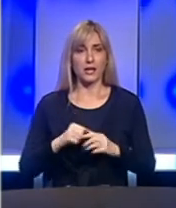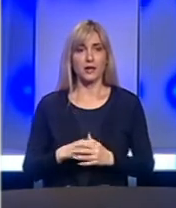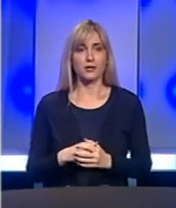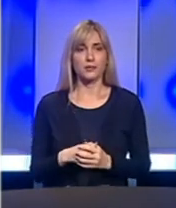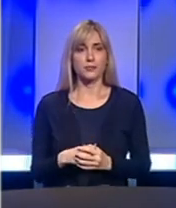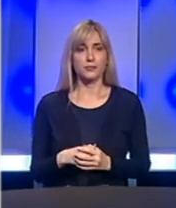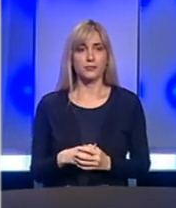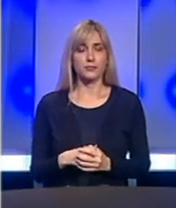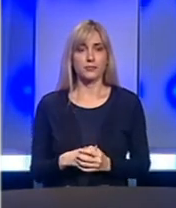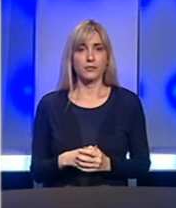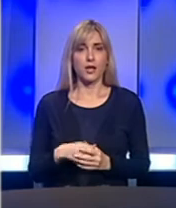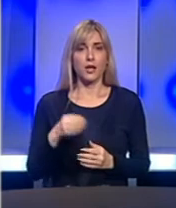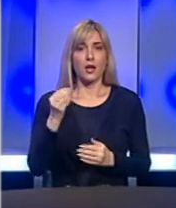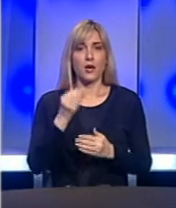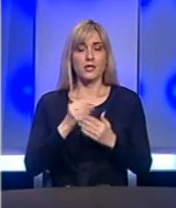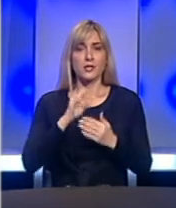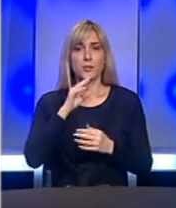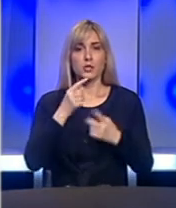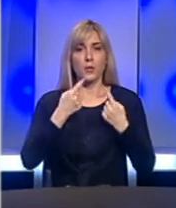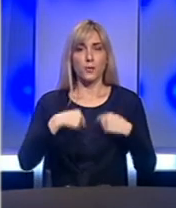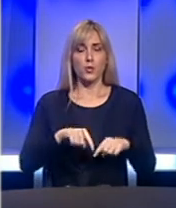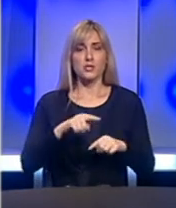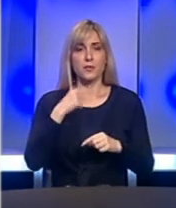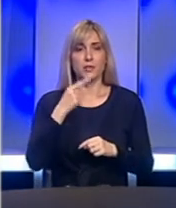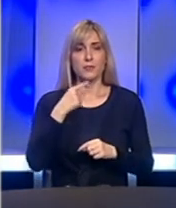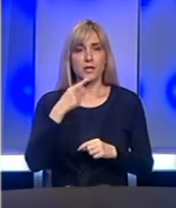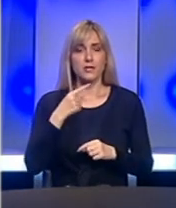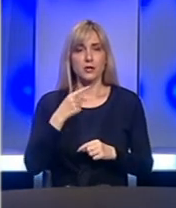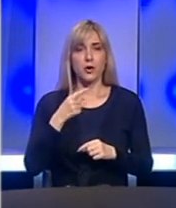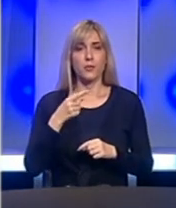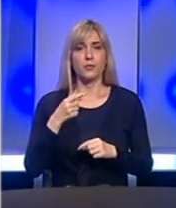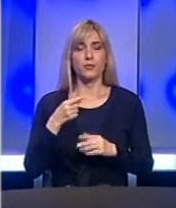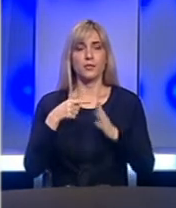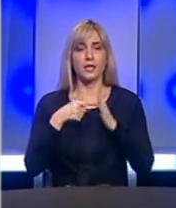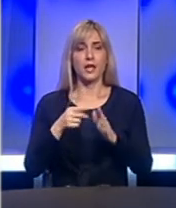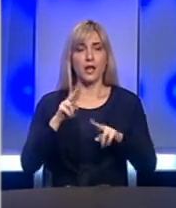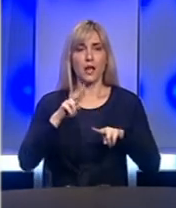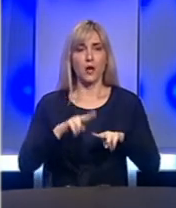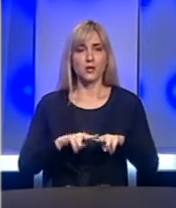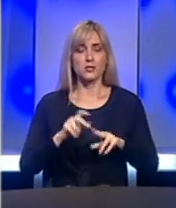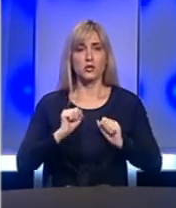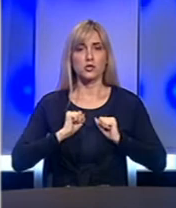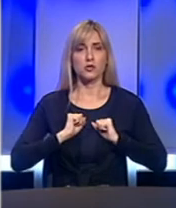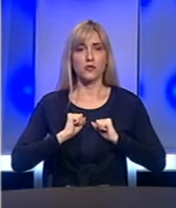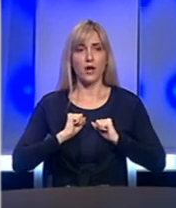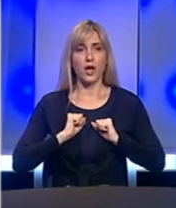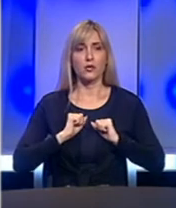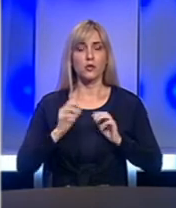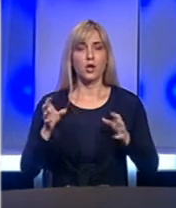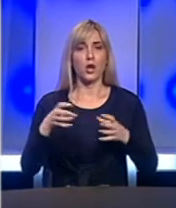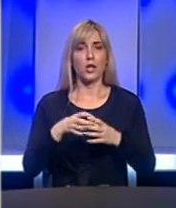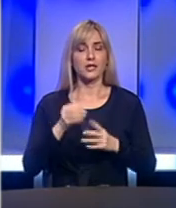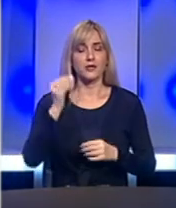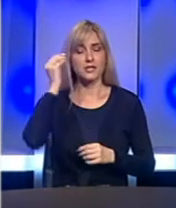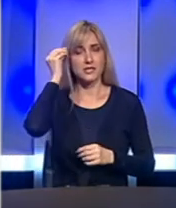pričaju posebnim jezikom, njihova djela ostaju i traju dugo, oni služe očuvanju kolektivnih